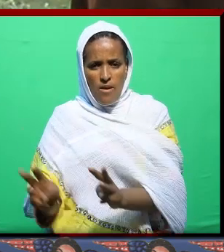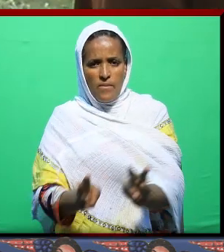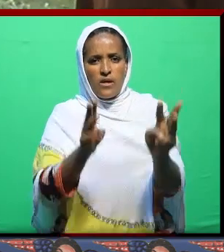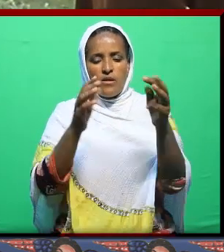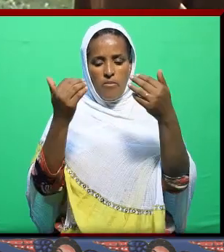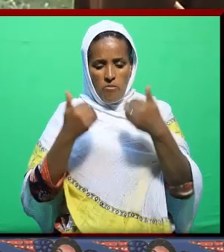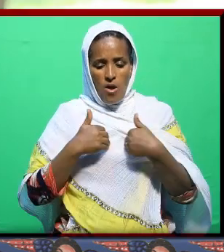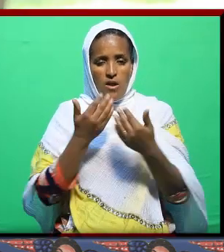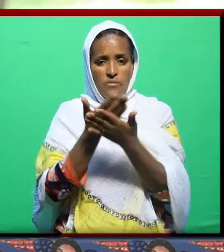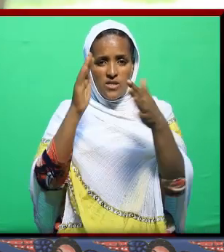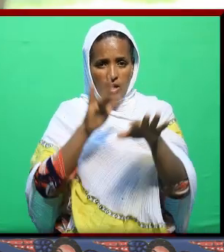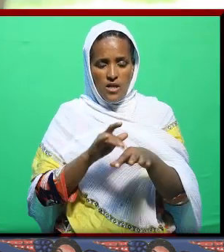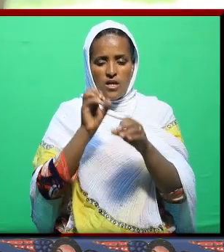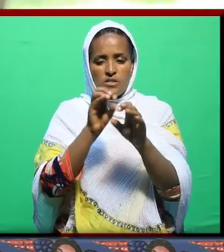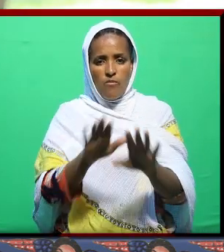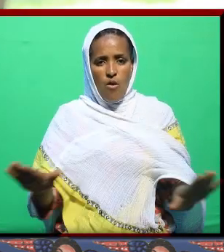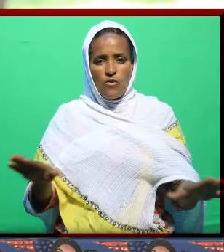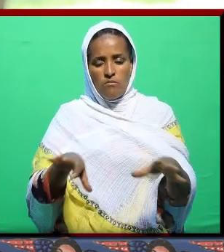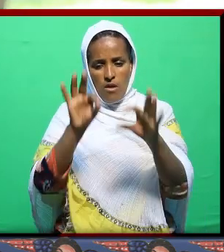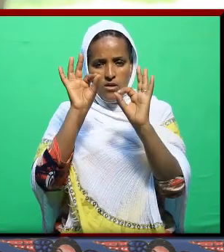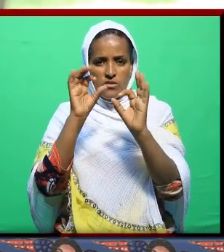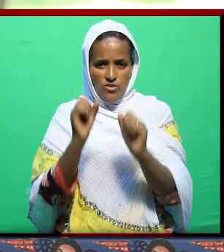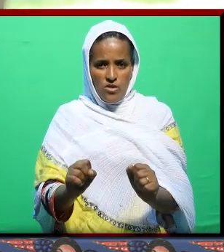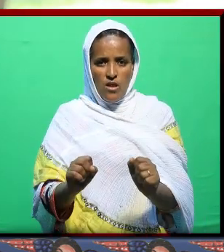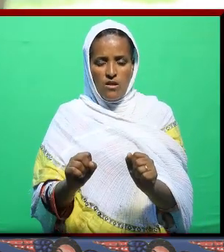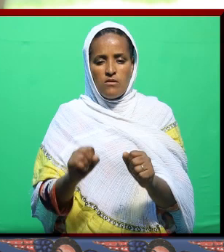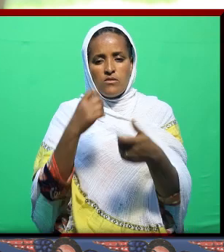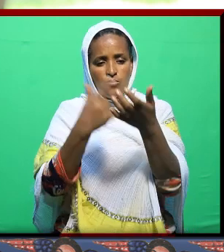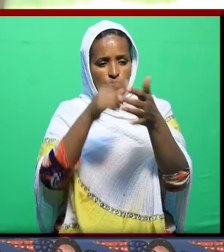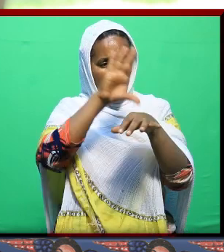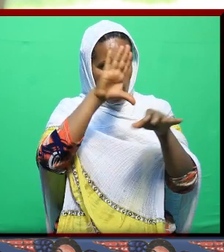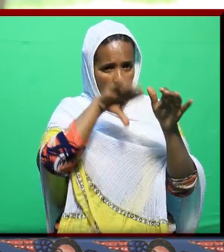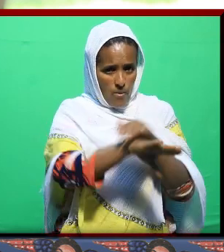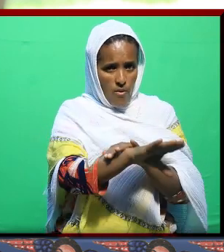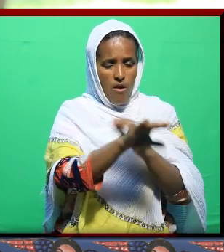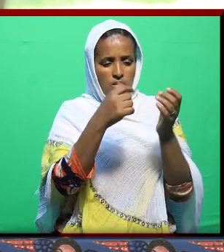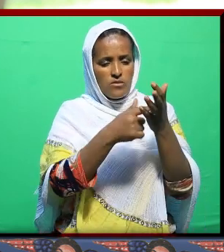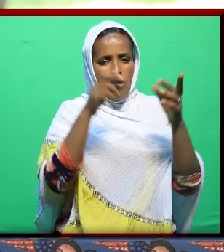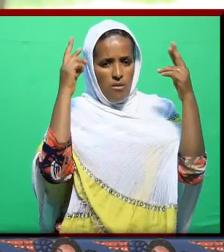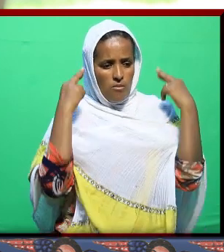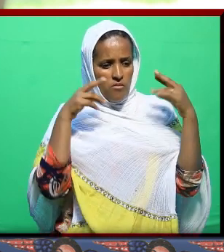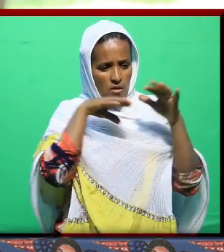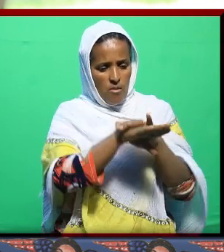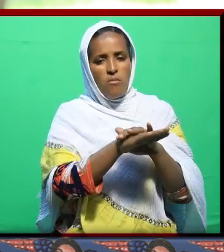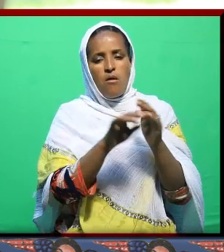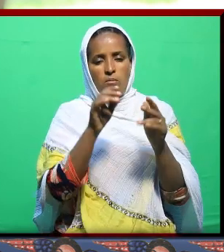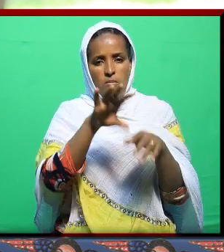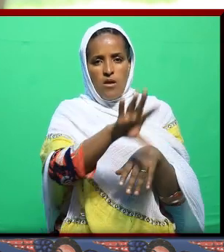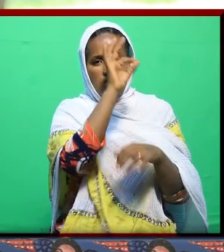በተለያየ መልኩ ባለበት ነገር ጽማዊን ማግኘት ይችላል። መናኝ ከሆነ በመናኔው ያገኘዋል።